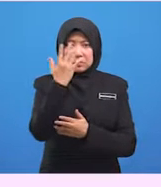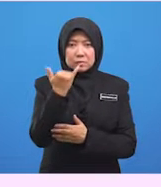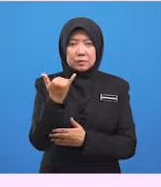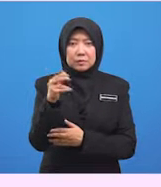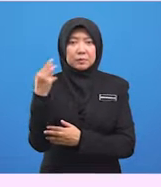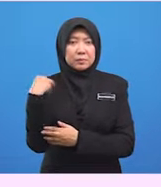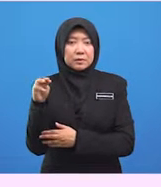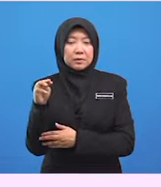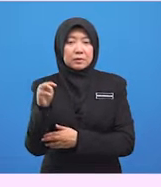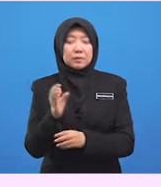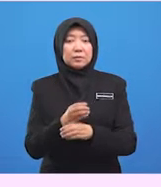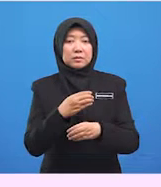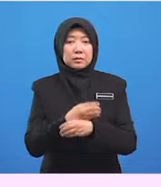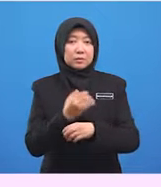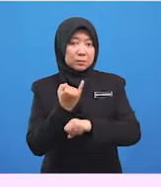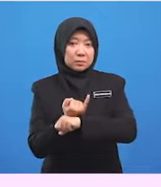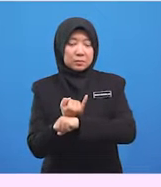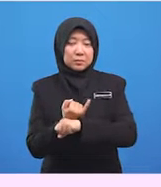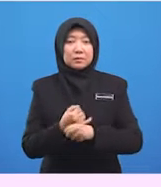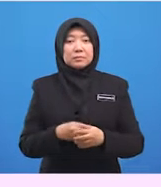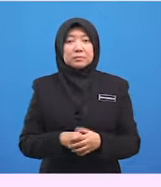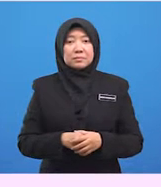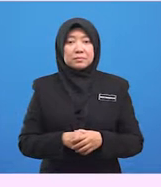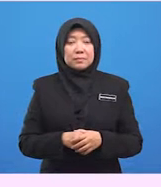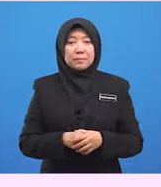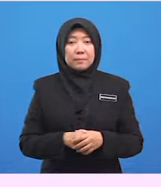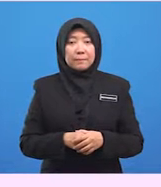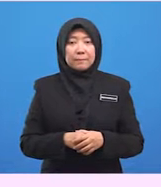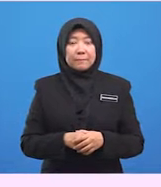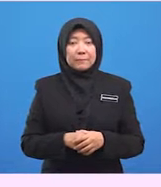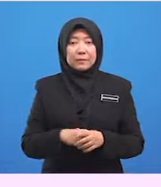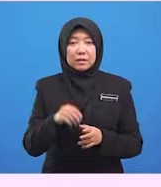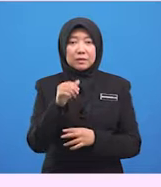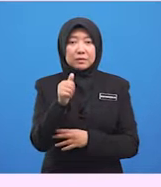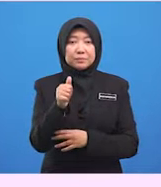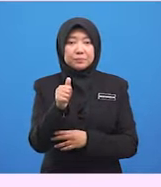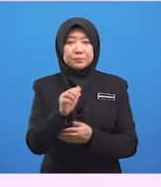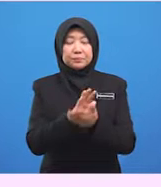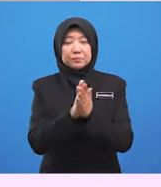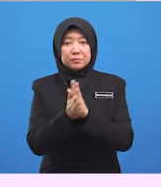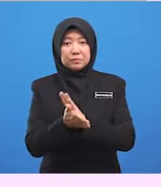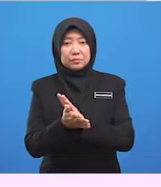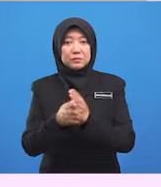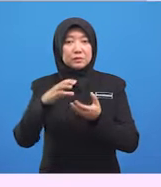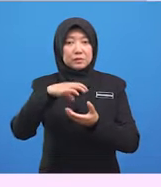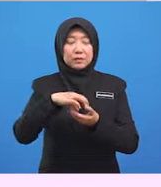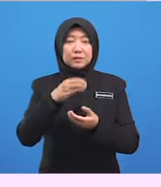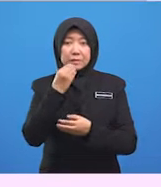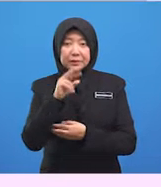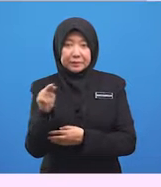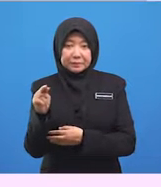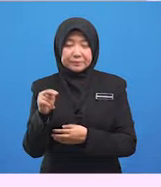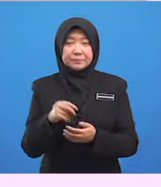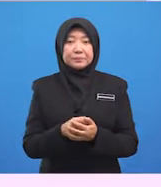Mengapakah mereka mencipta tembikar yg menjadi bekas makanan